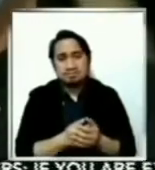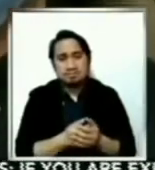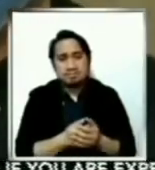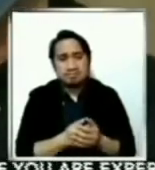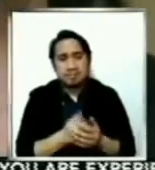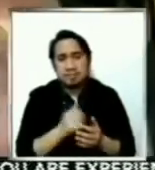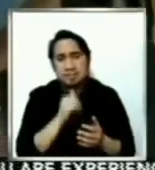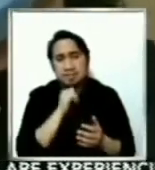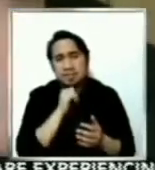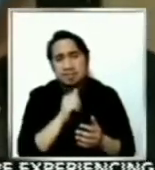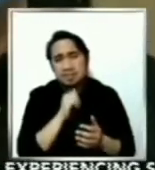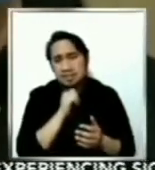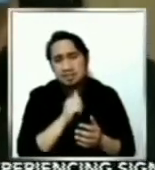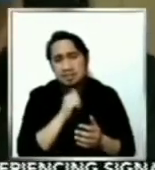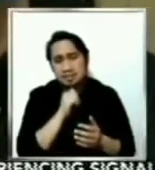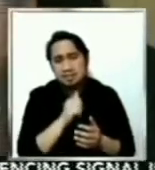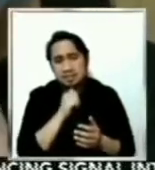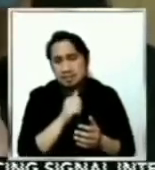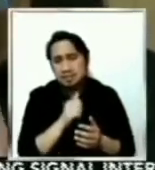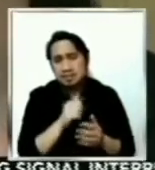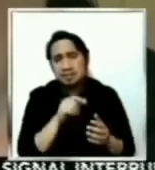ng anak ko.